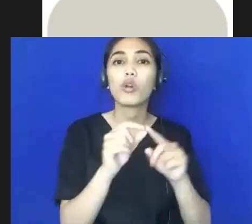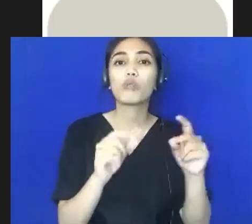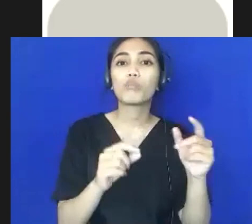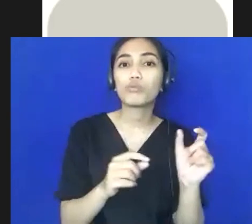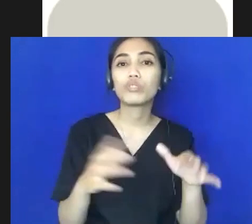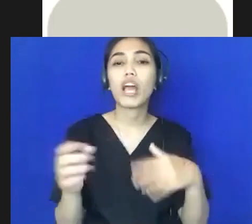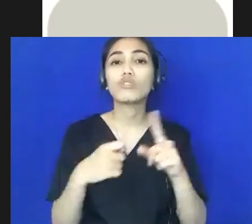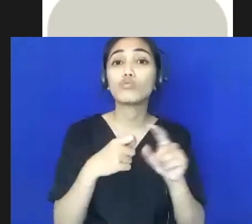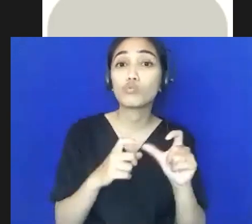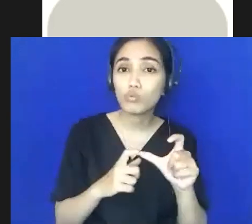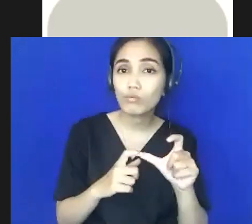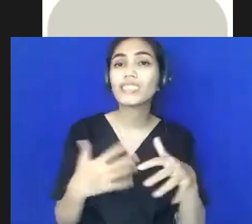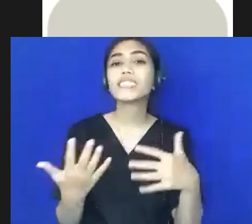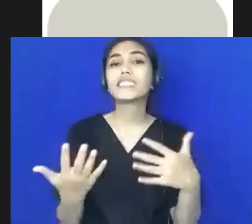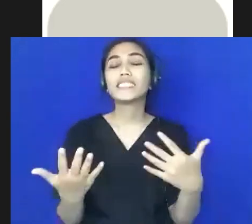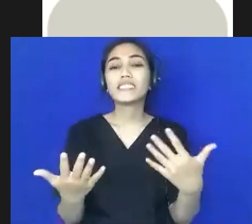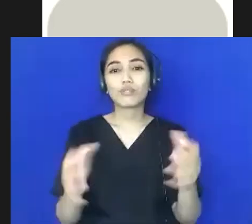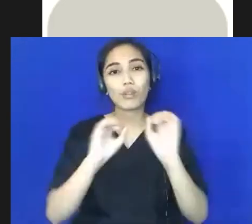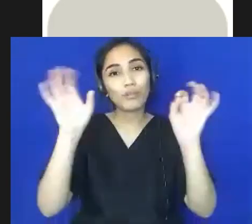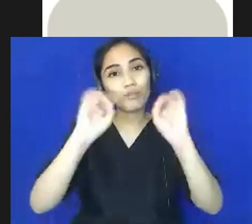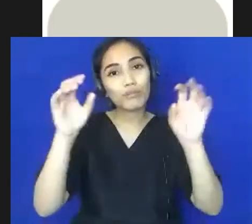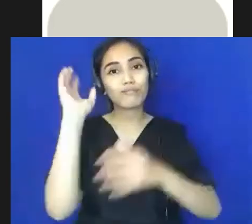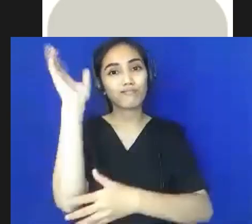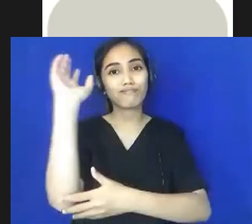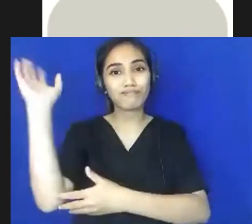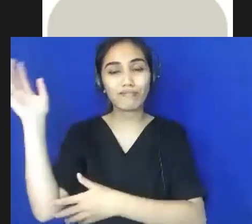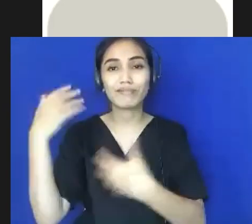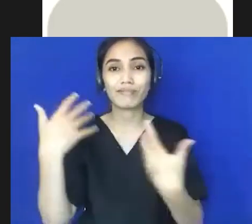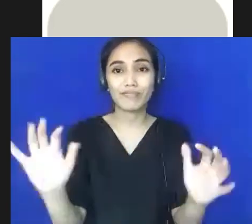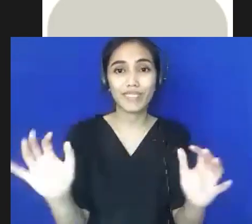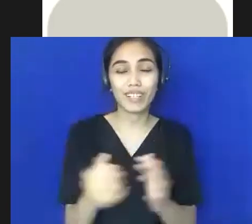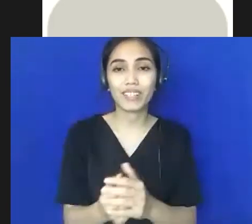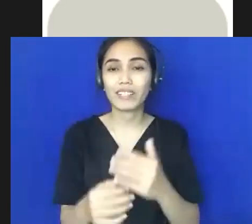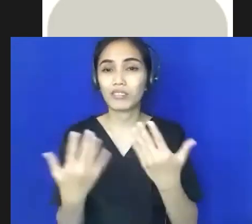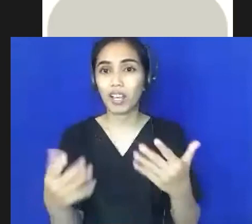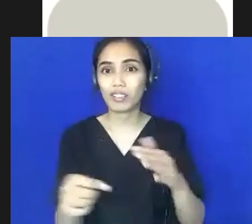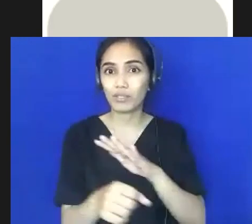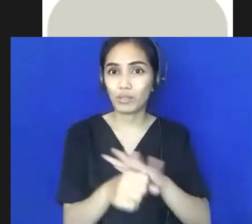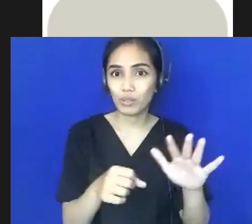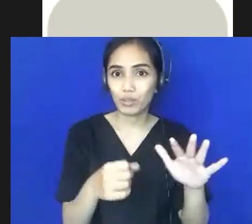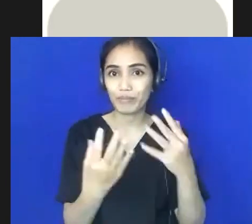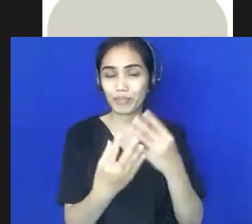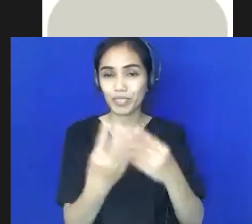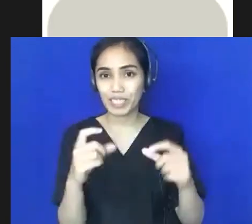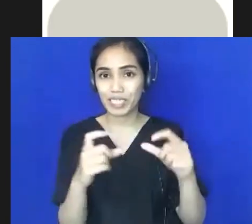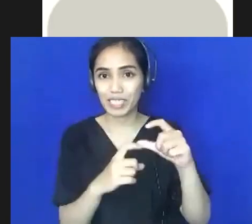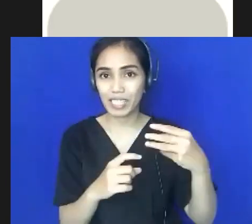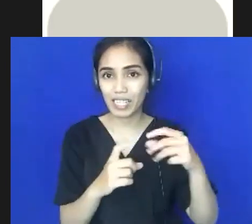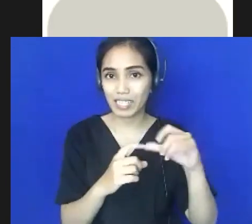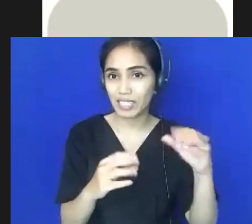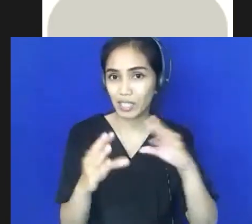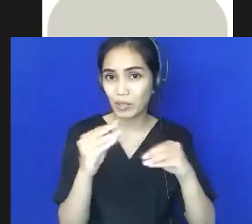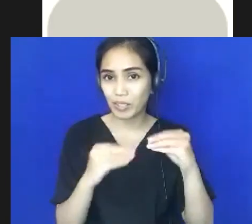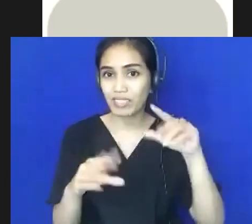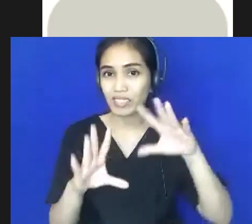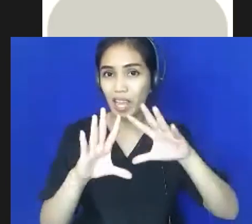juga paparan-paparan dan informasi yang disampaikan. Dengan demikian kita bisa mengakhiri sesi bincang-bincang kita pada